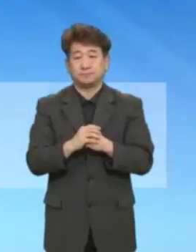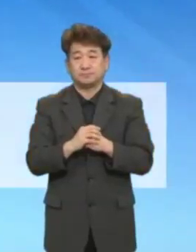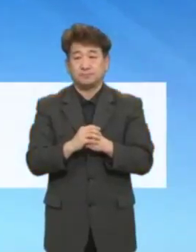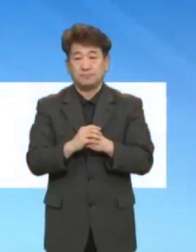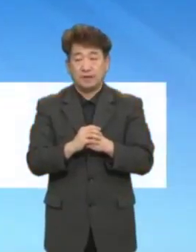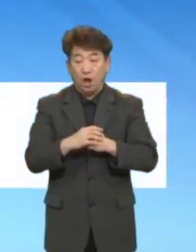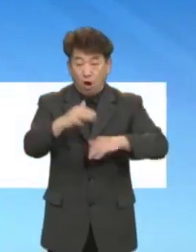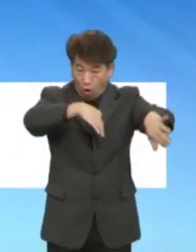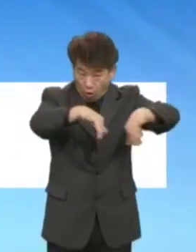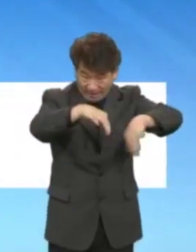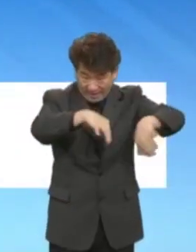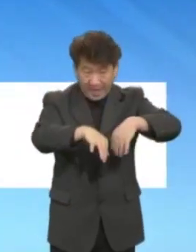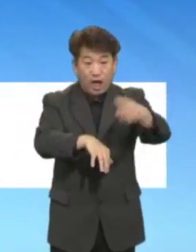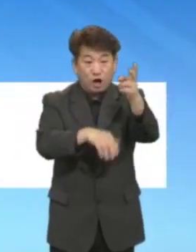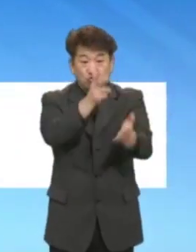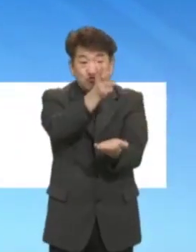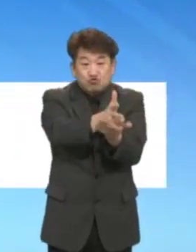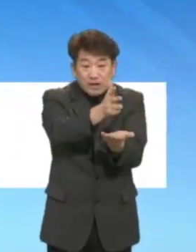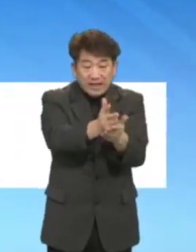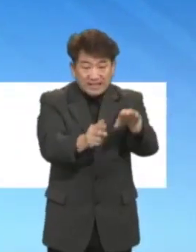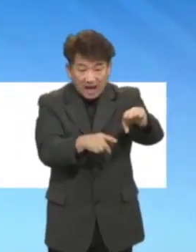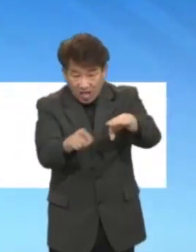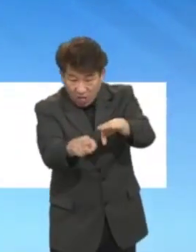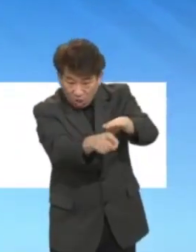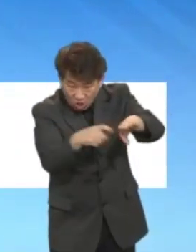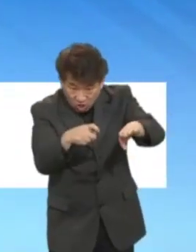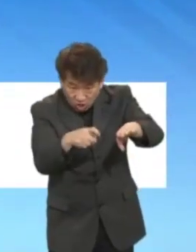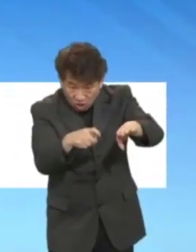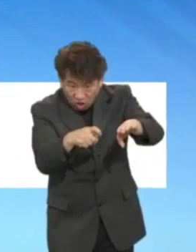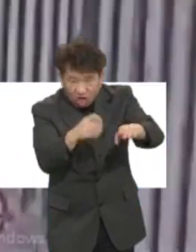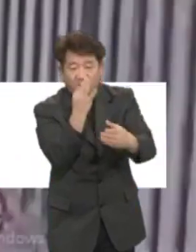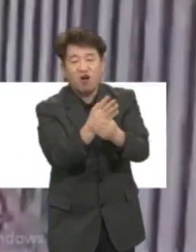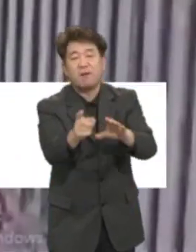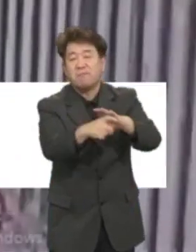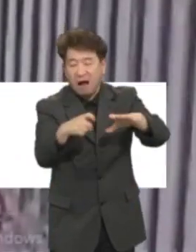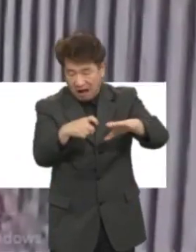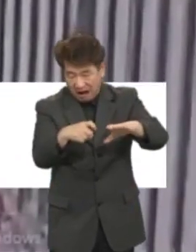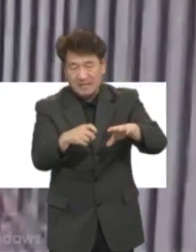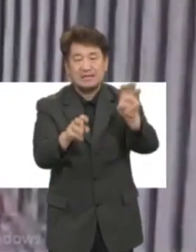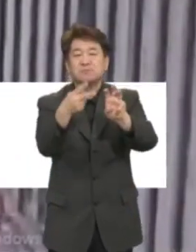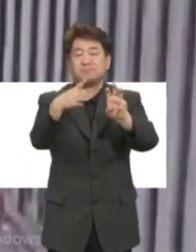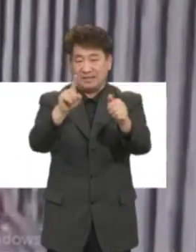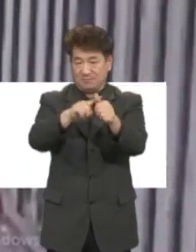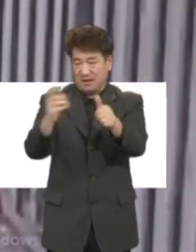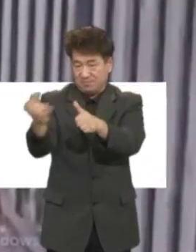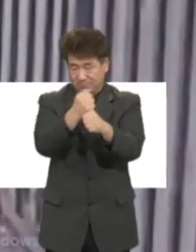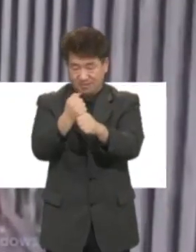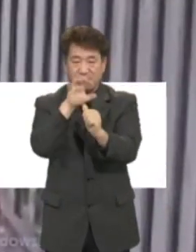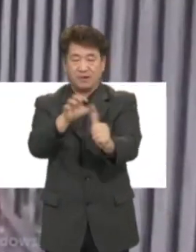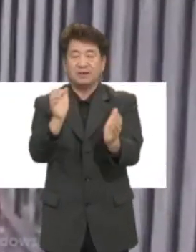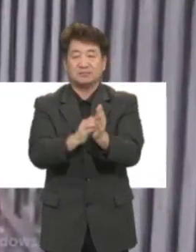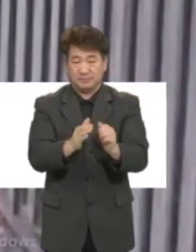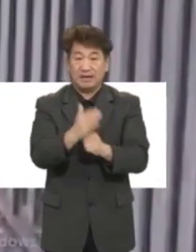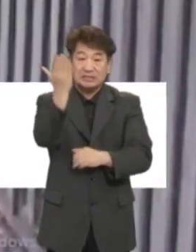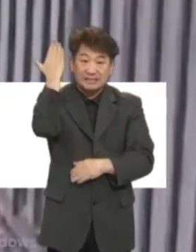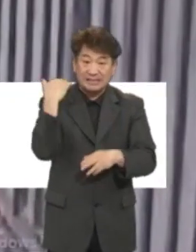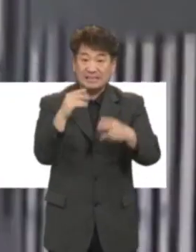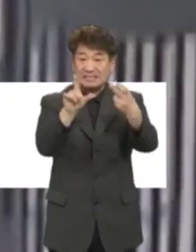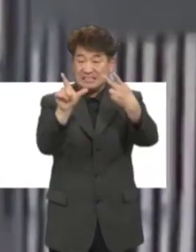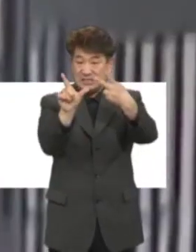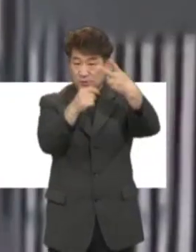노상에 주차된 차량에 들어가 현금을 훔쳐 달아난 30대 남성이 경찰에 붙잡혀 구속됐습니다이 남성은 지난 12일